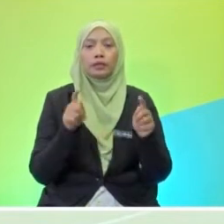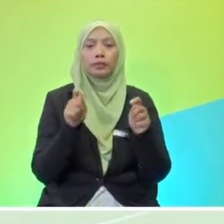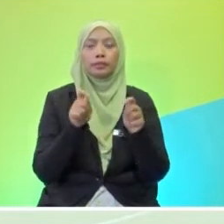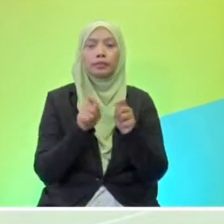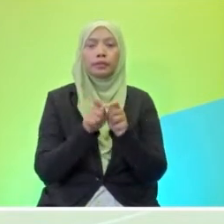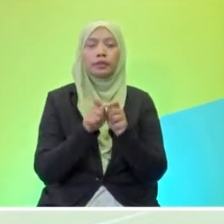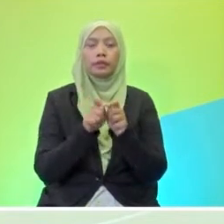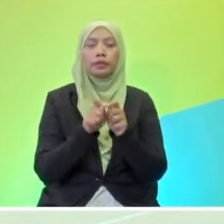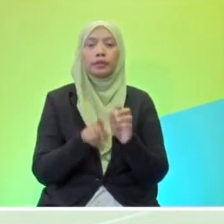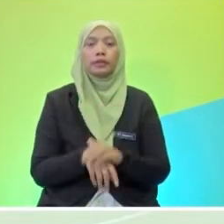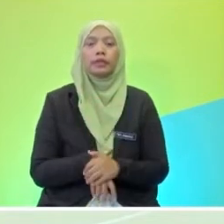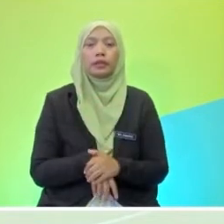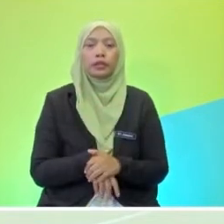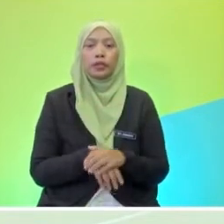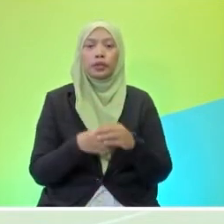oke